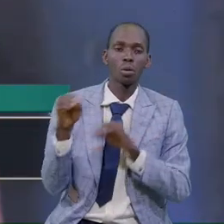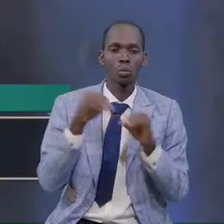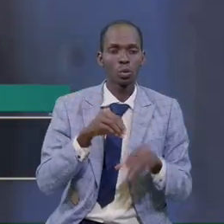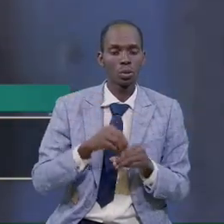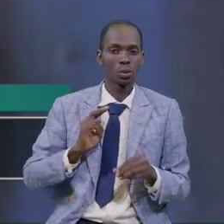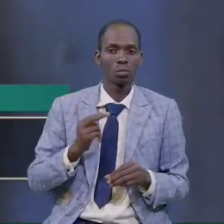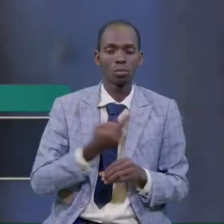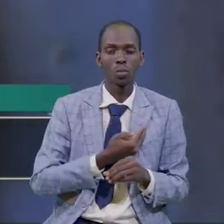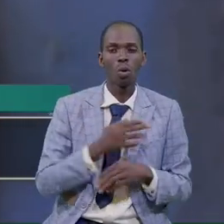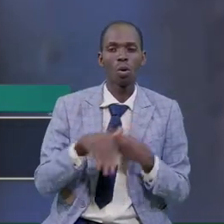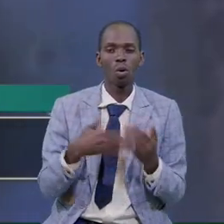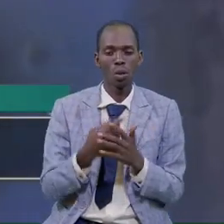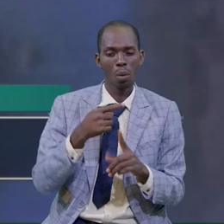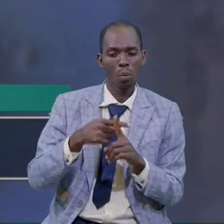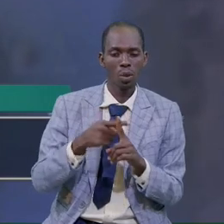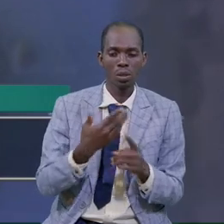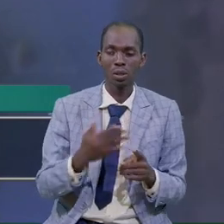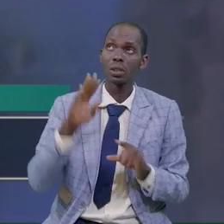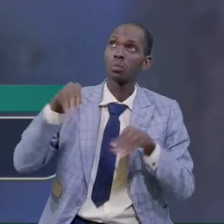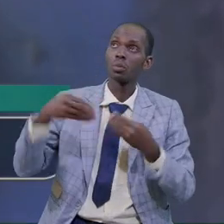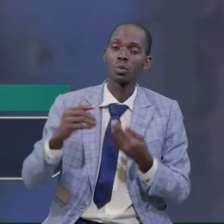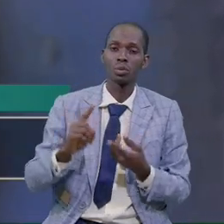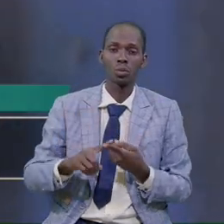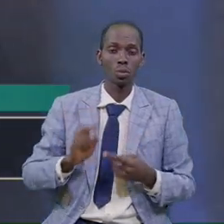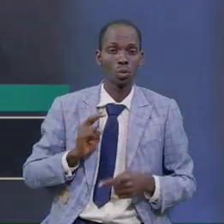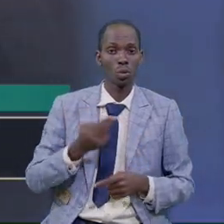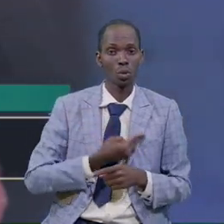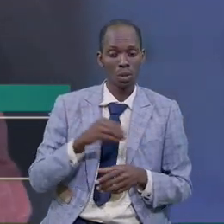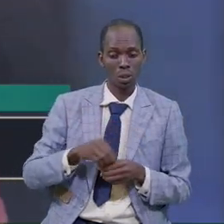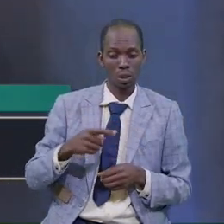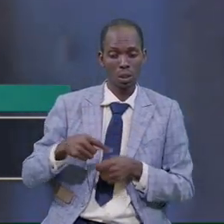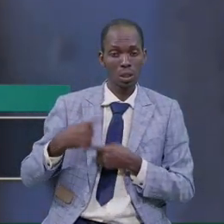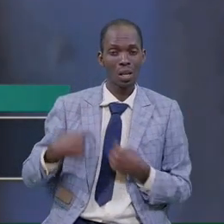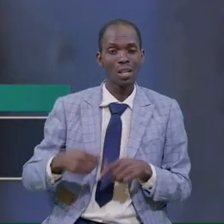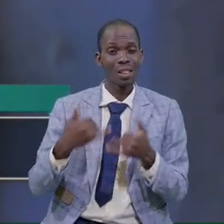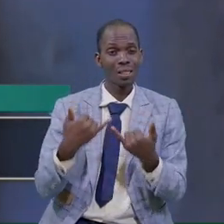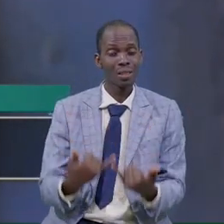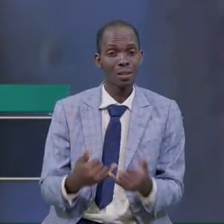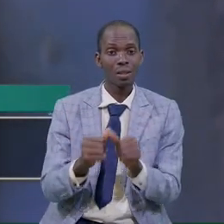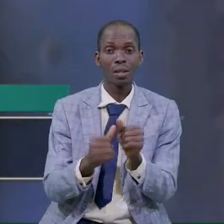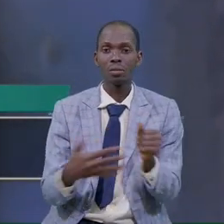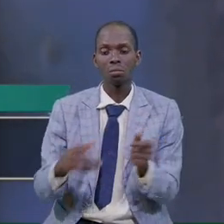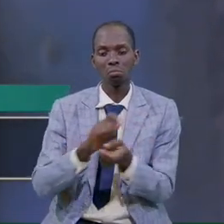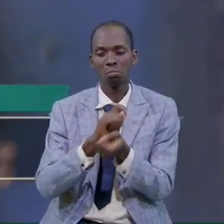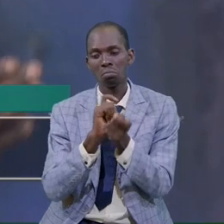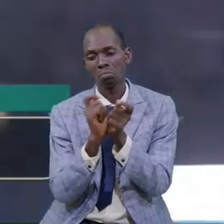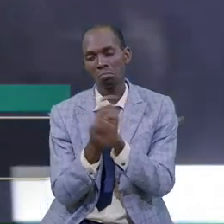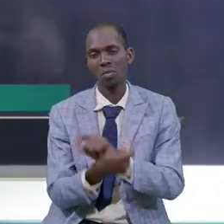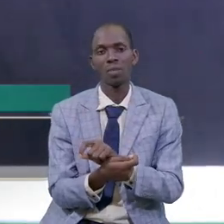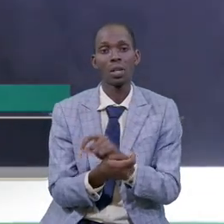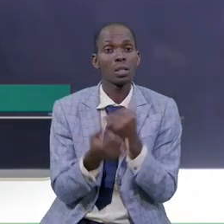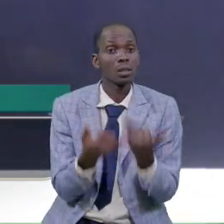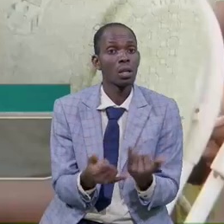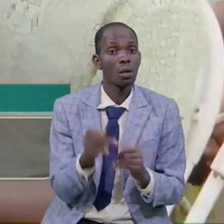choses positives dans nos cœurs, maintenant, tout a été changé. Et maintenant, les gens